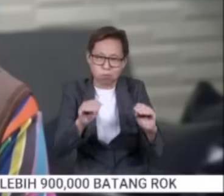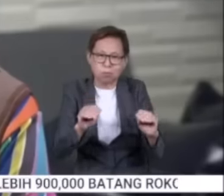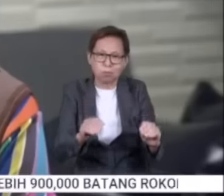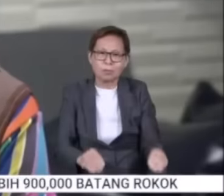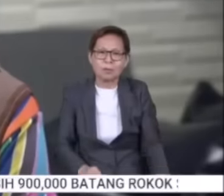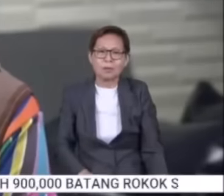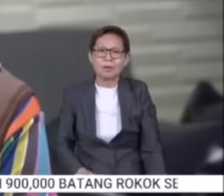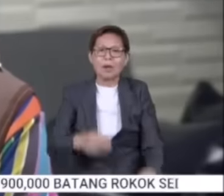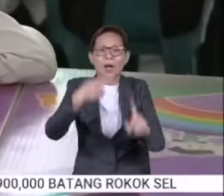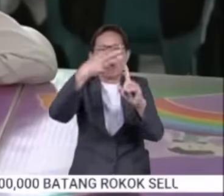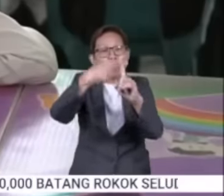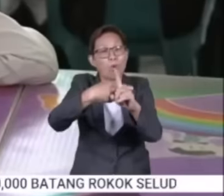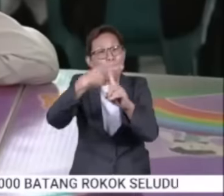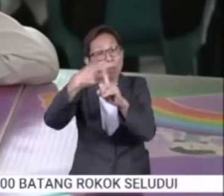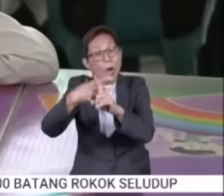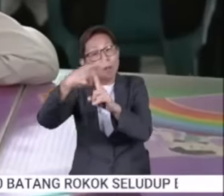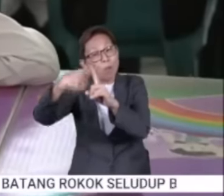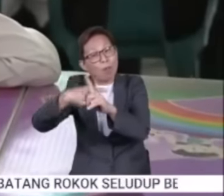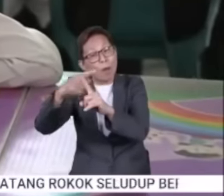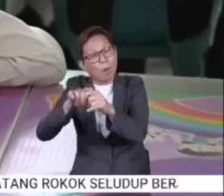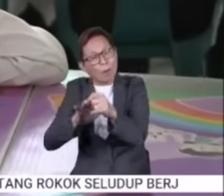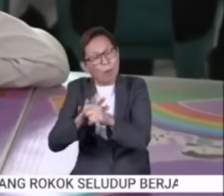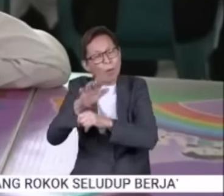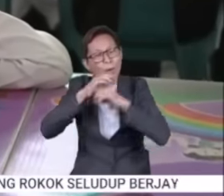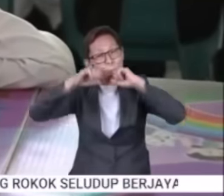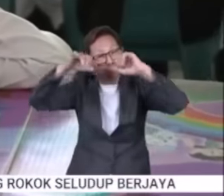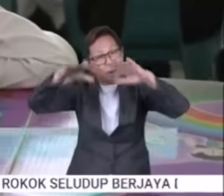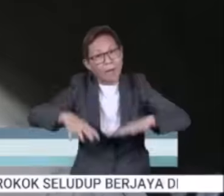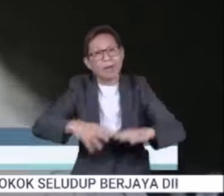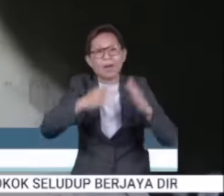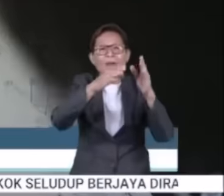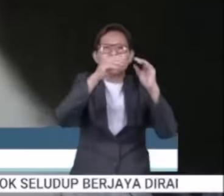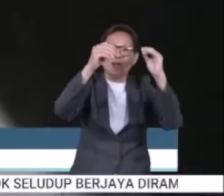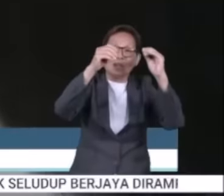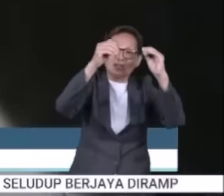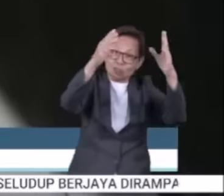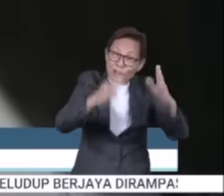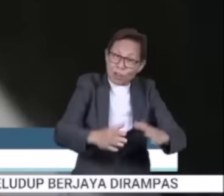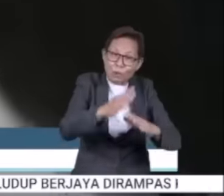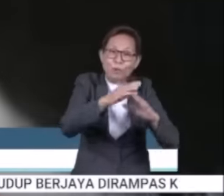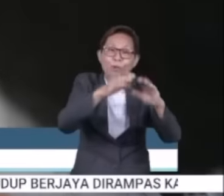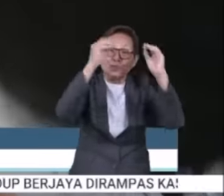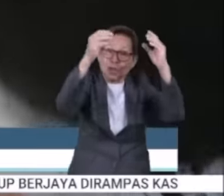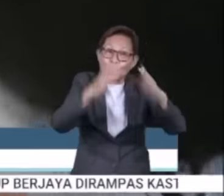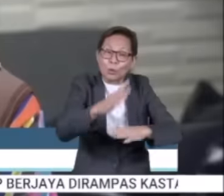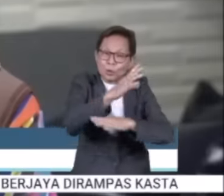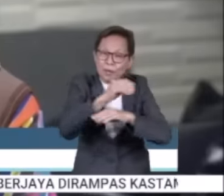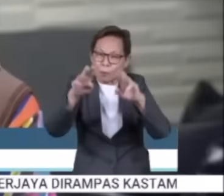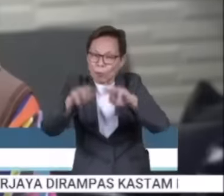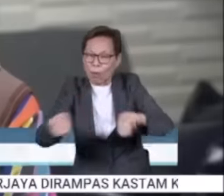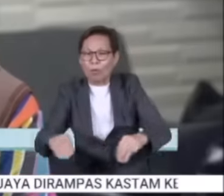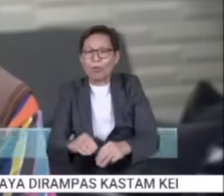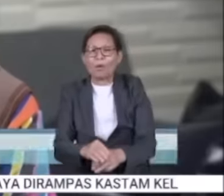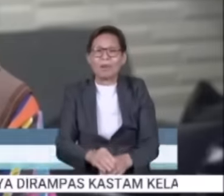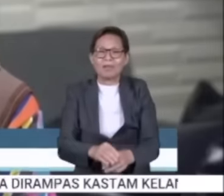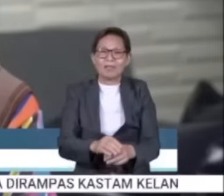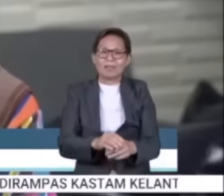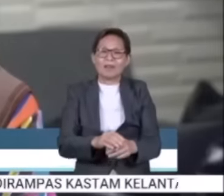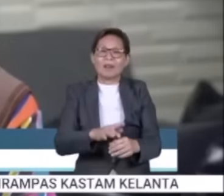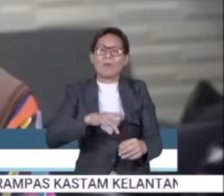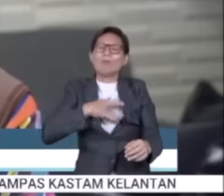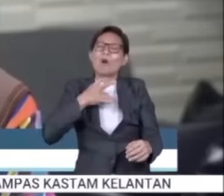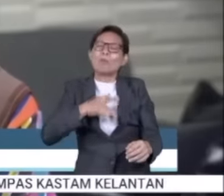Dan kedatangan bulan penuh berkah ini supaya warga sekolah ni dapat menambat jiwa raga tu